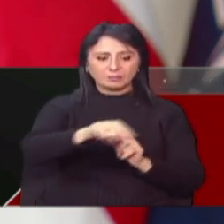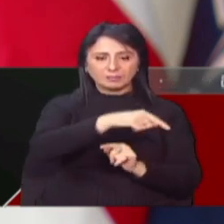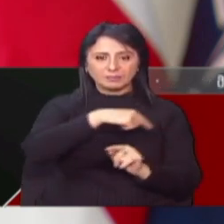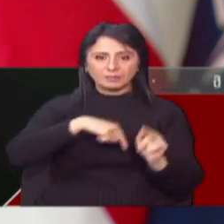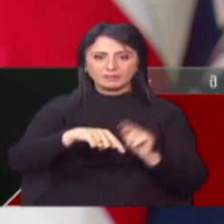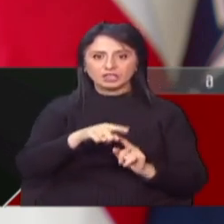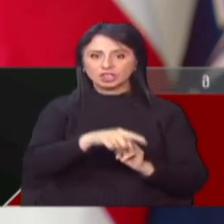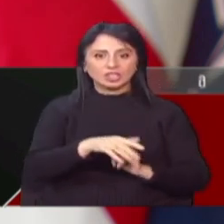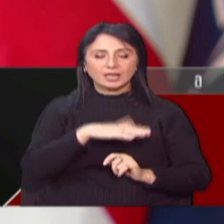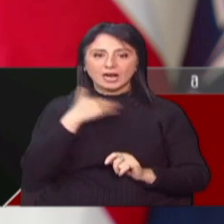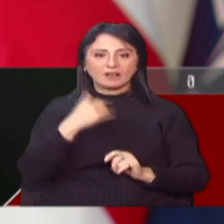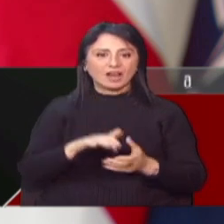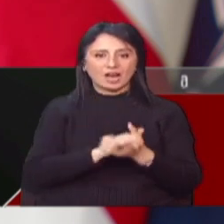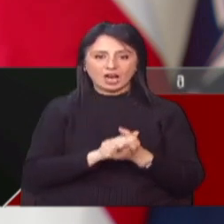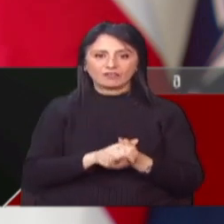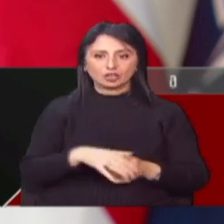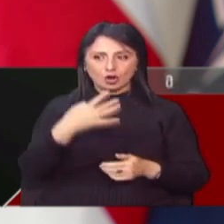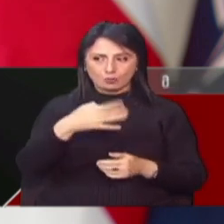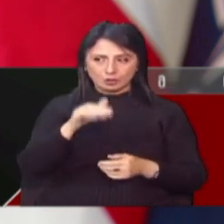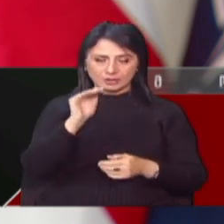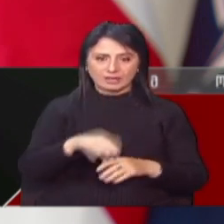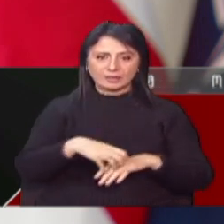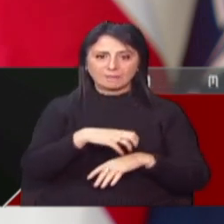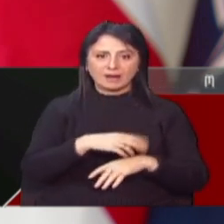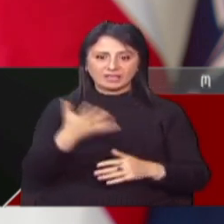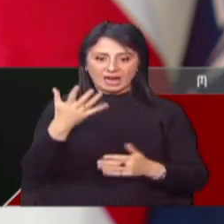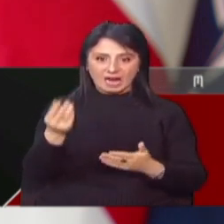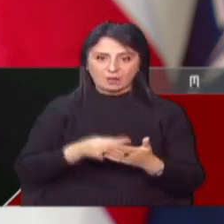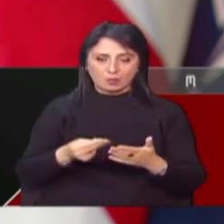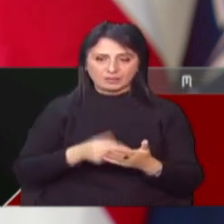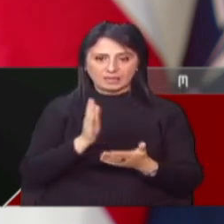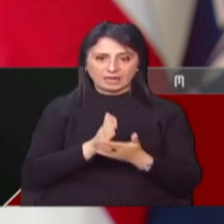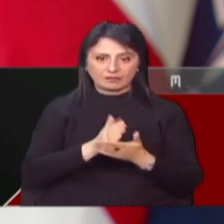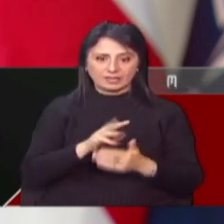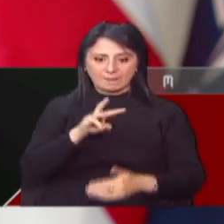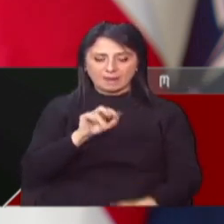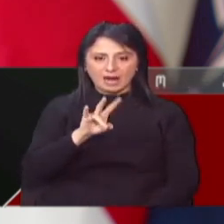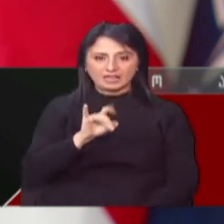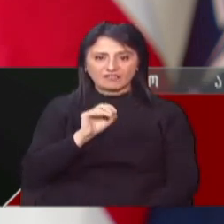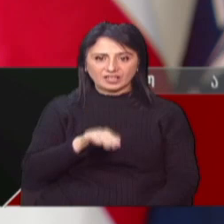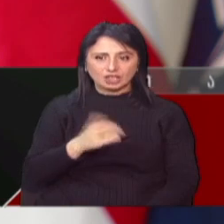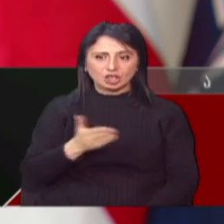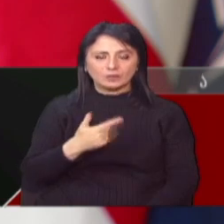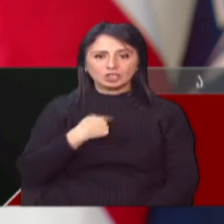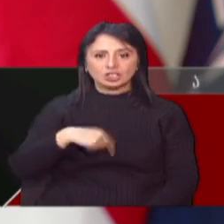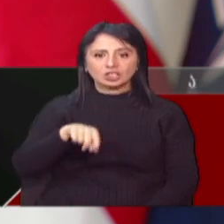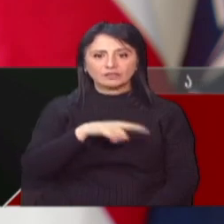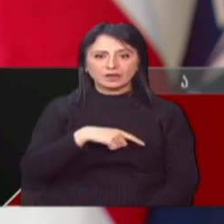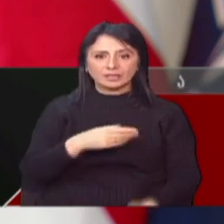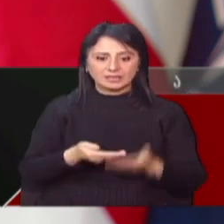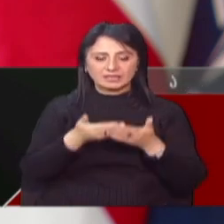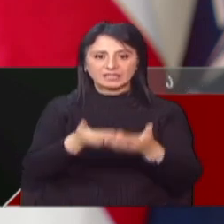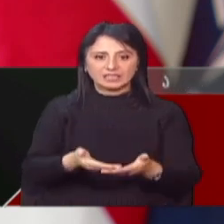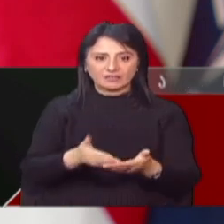ბუნებრივი არის, რომ შენ არ გინდა ერთობა. 40,000 პარტიის ხელმოწერი არის მანიფესტზე, რომელიც ჩვენ